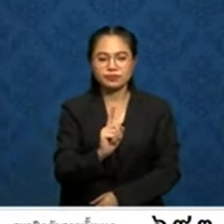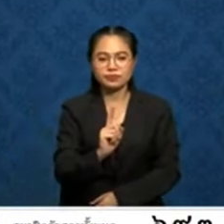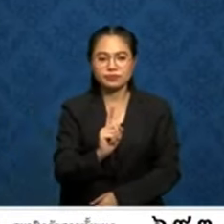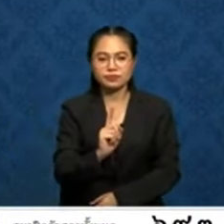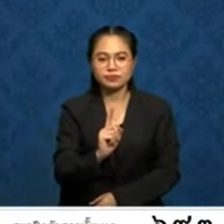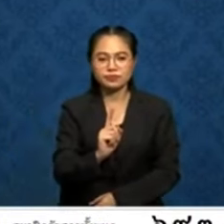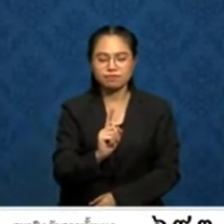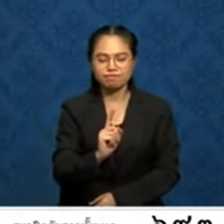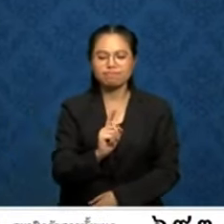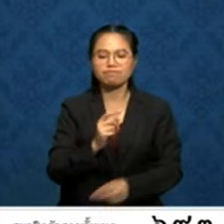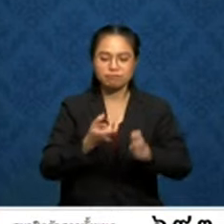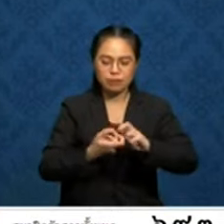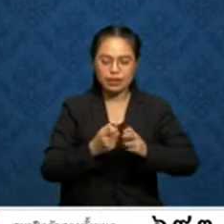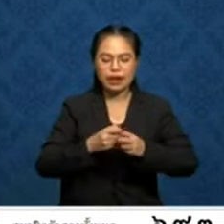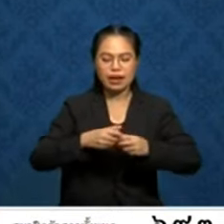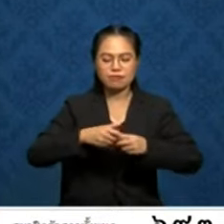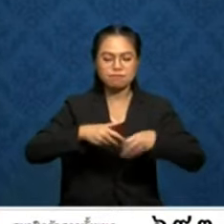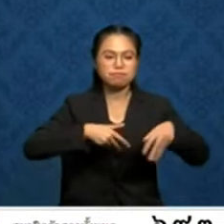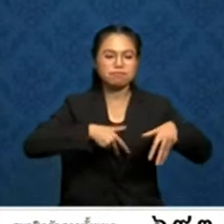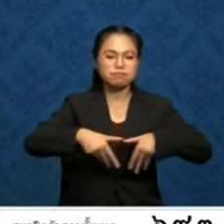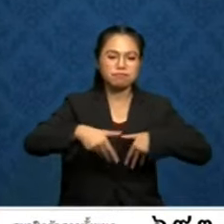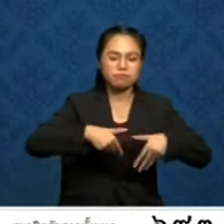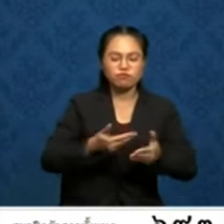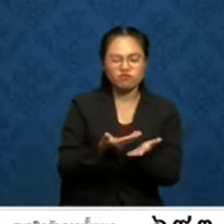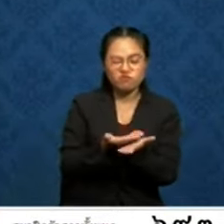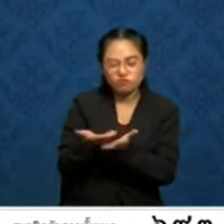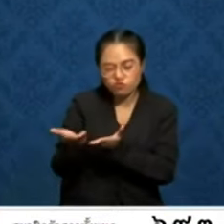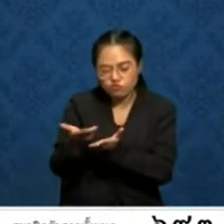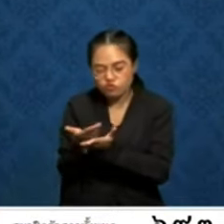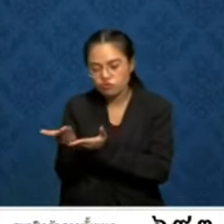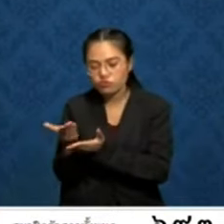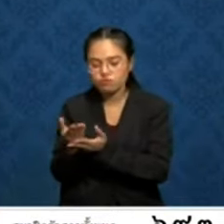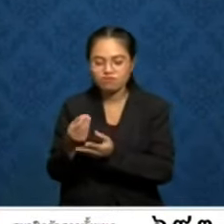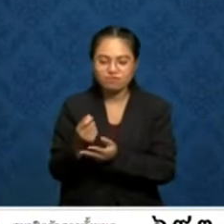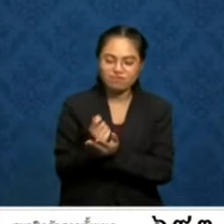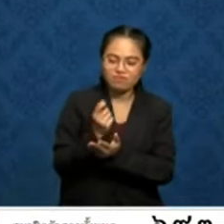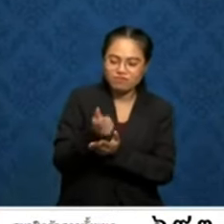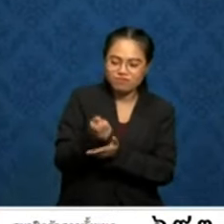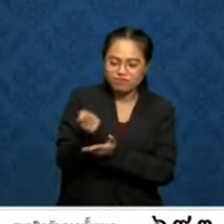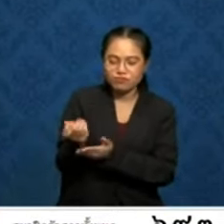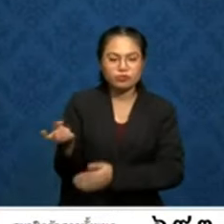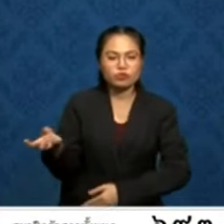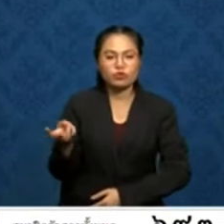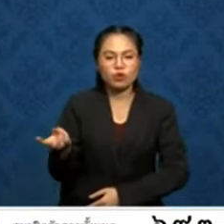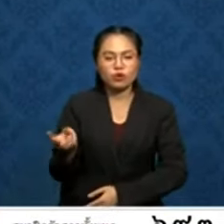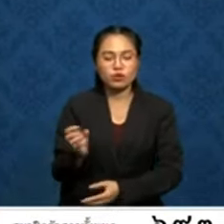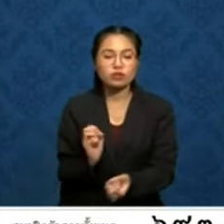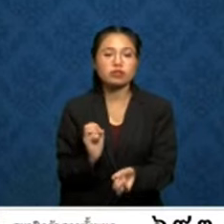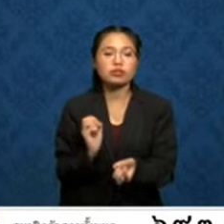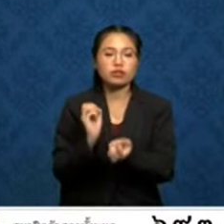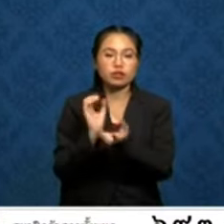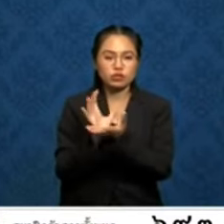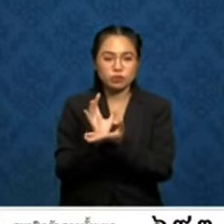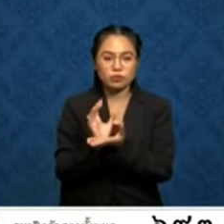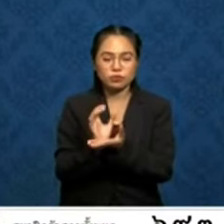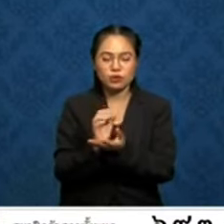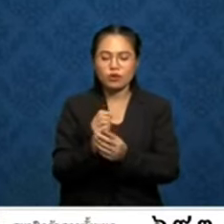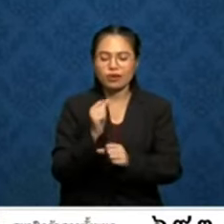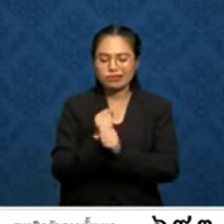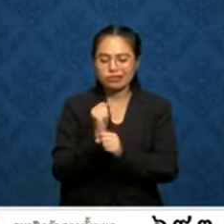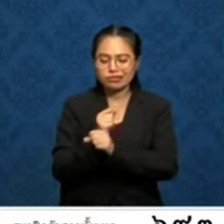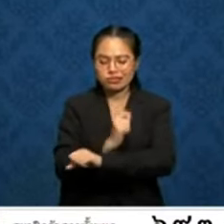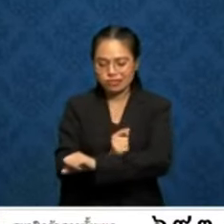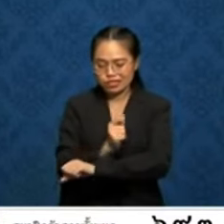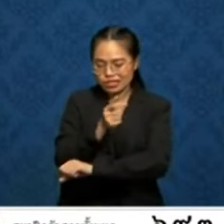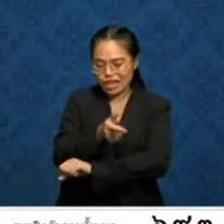ซึ่งเป็นผลจากกำลังซื้อภายในประเทศที่ชะลอตัวลงและกระทบต่อความสามารถในการจ้างงาน